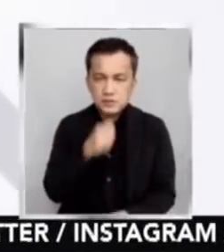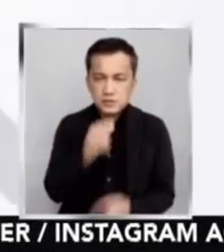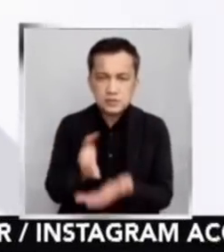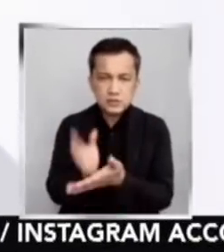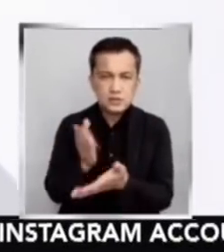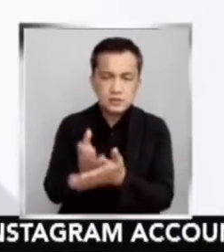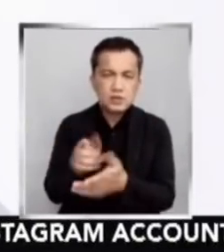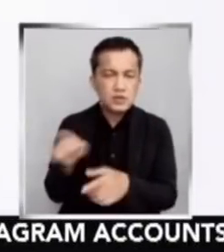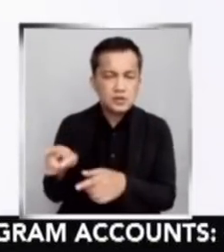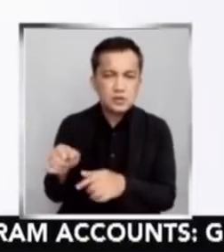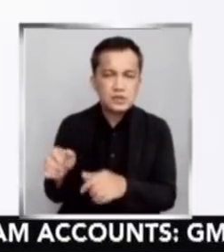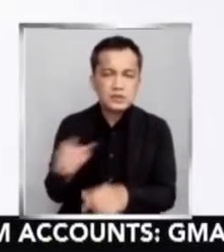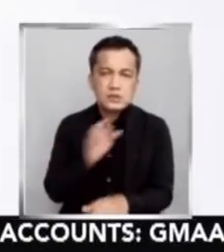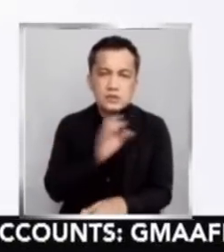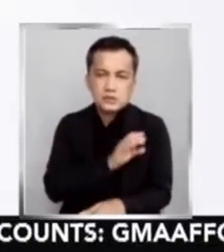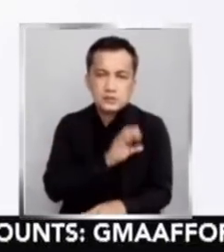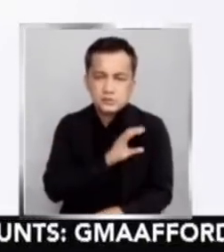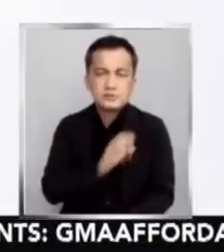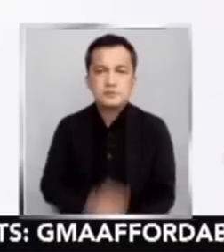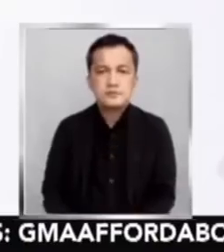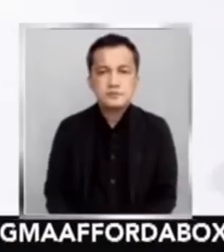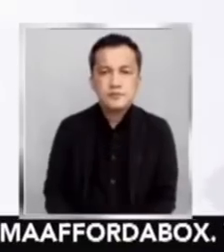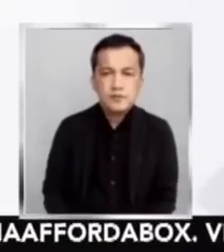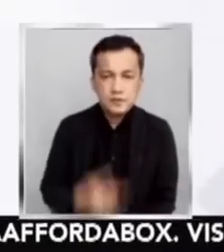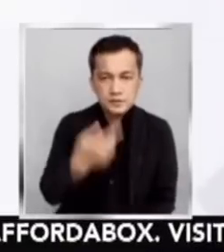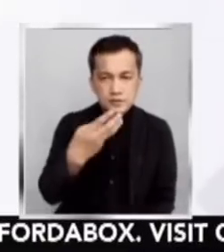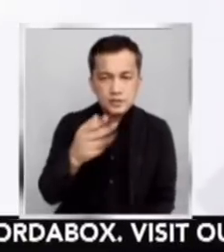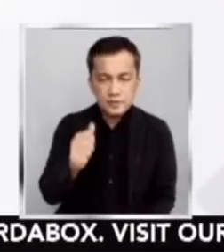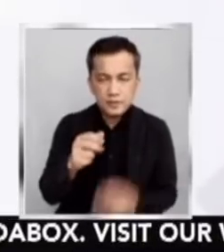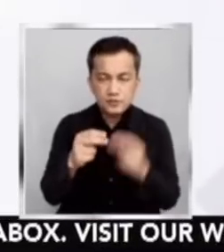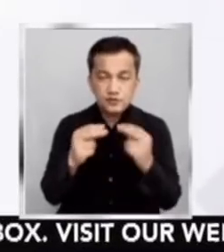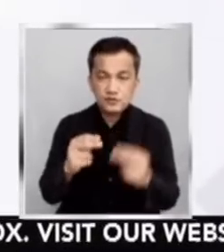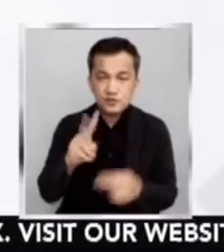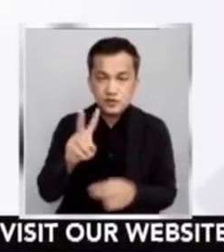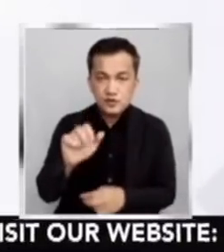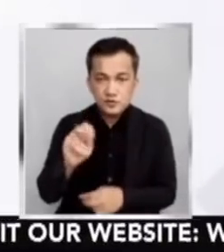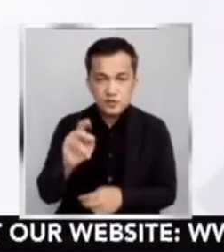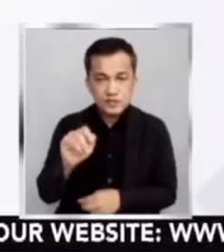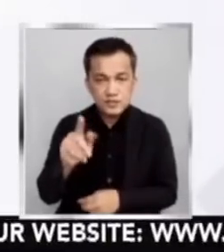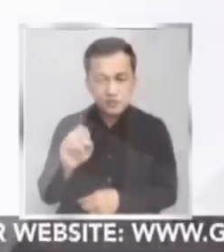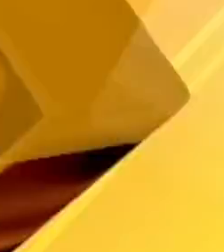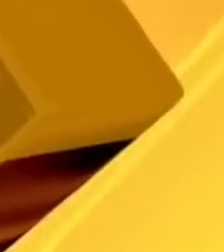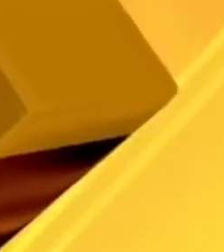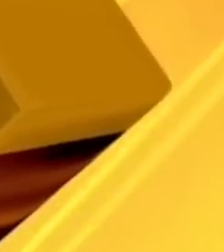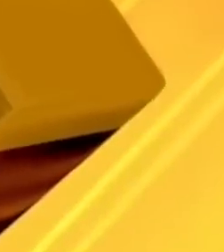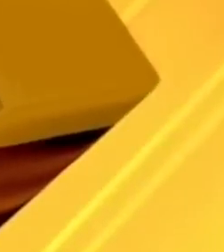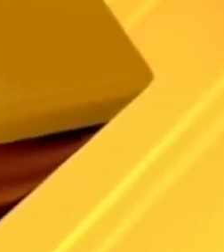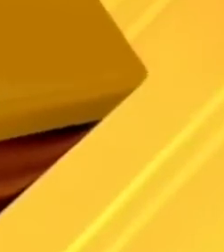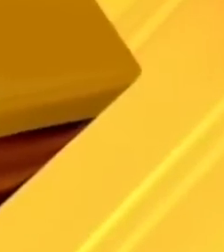aktibidad. Para sa GMA Integrated News, Von Aquino nakatutok, 24 oras.